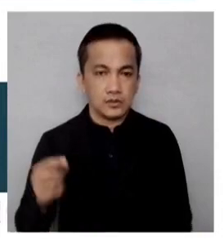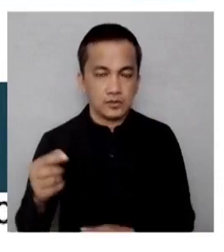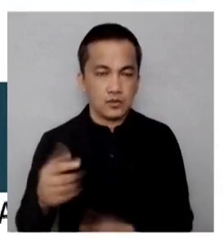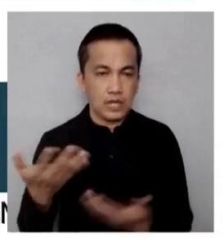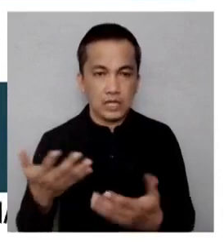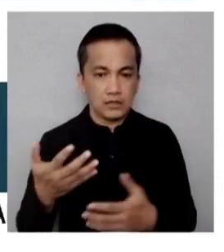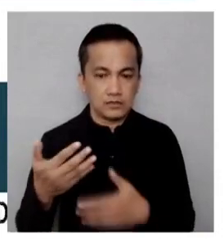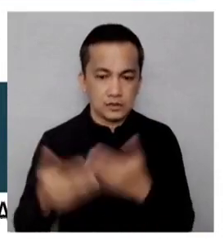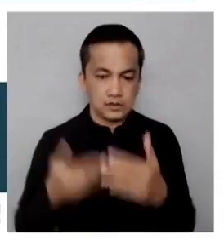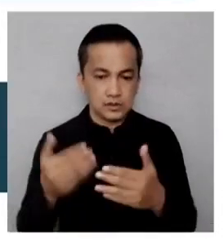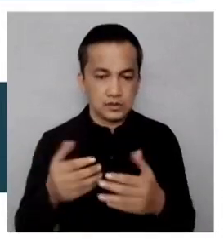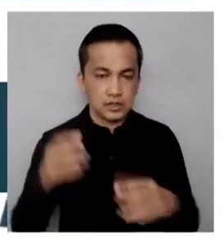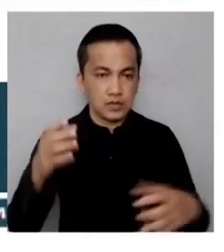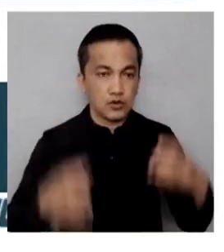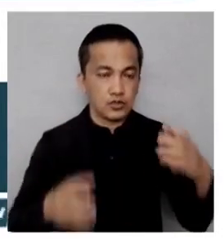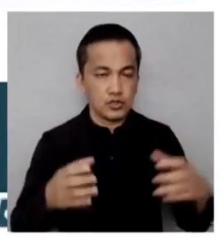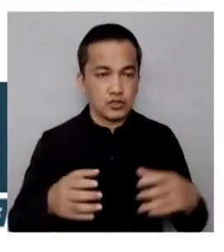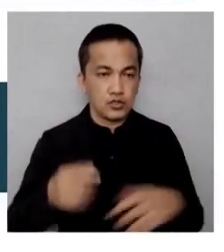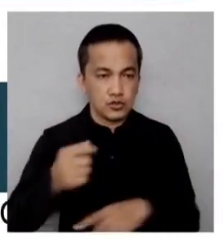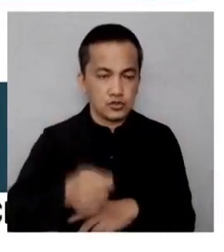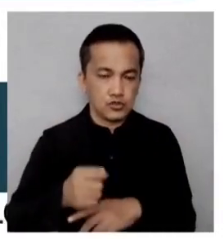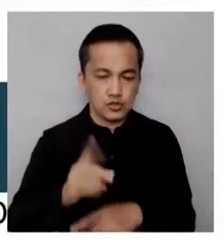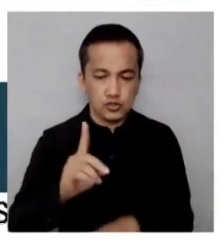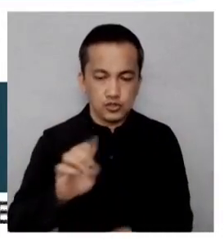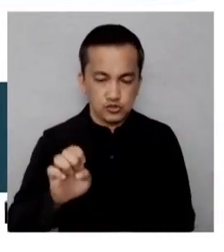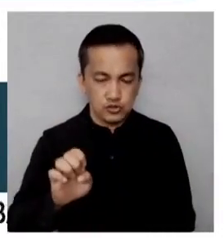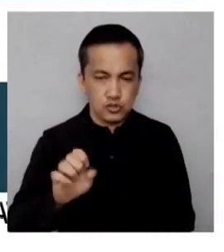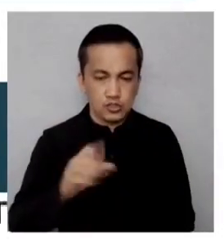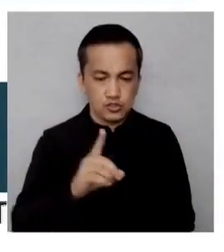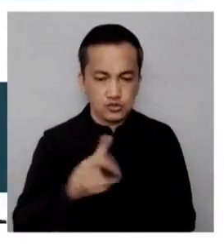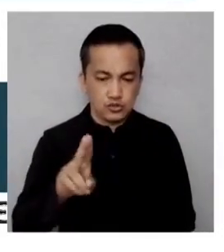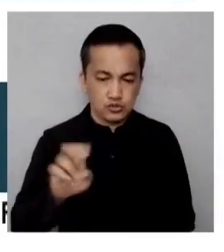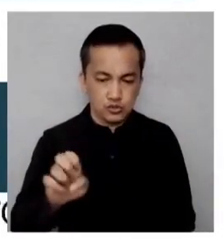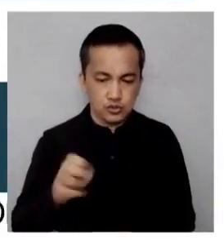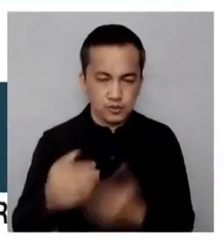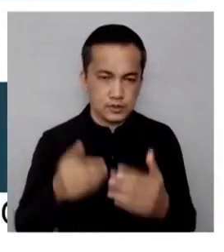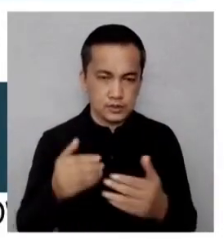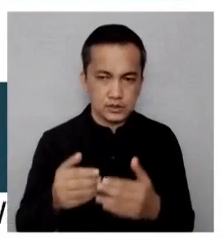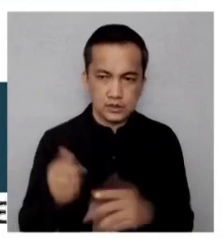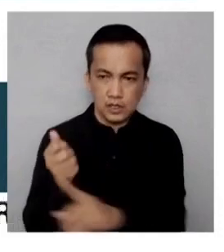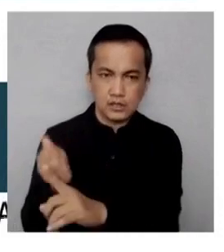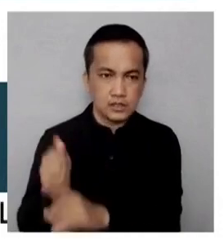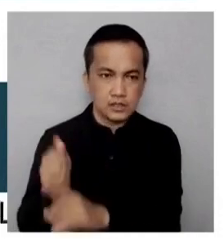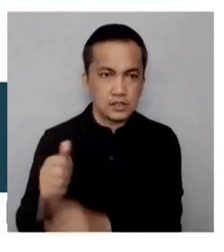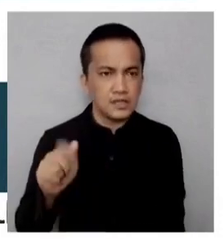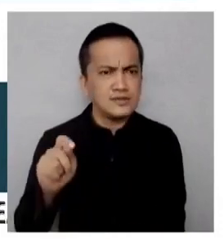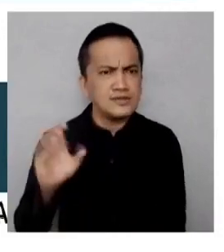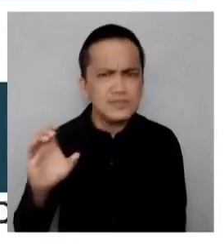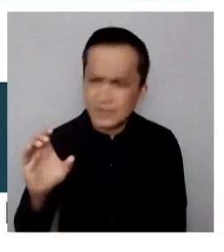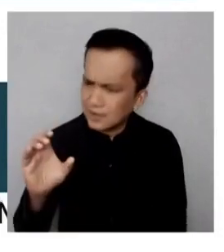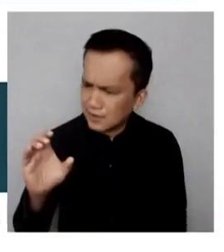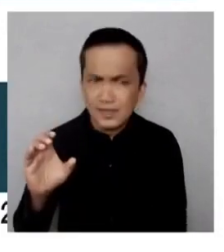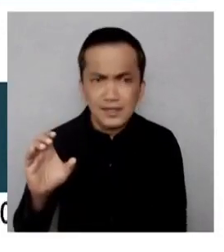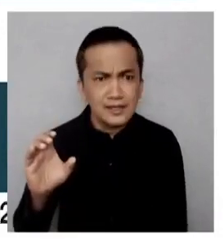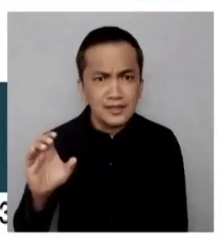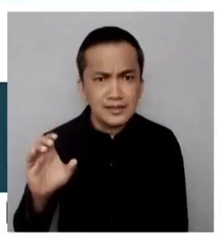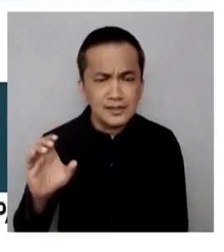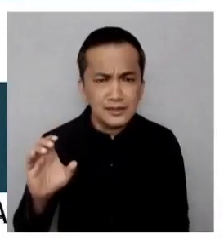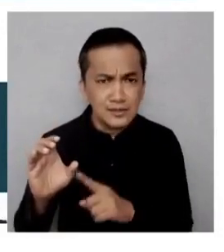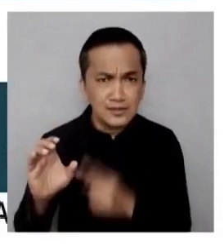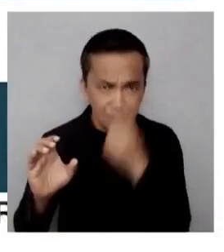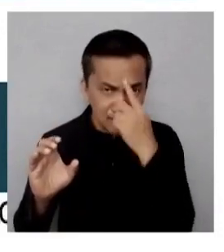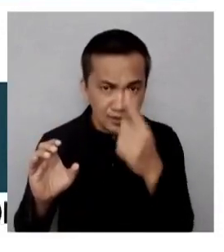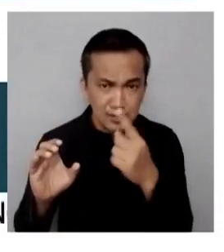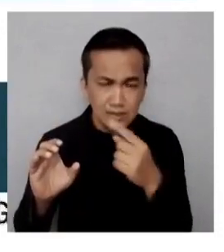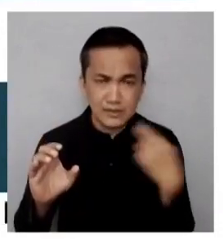man lang itong benefit ng due process. Nasa hand lang ng ATC. Yung sole hand ng ATC na